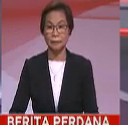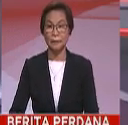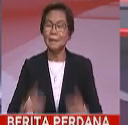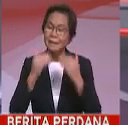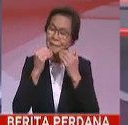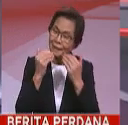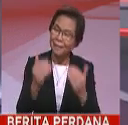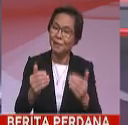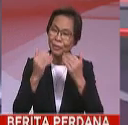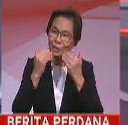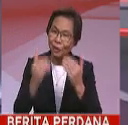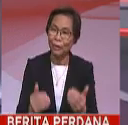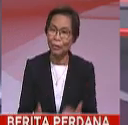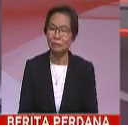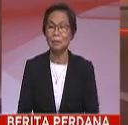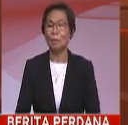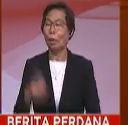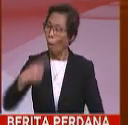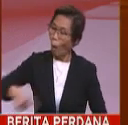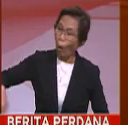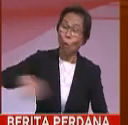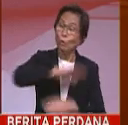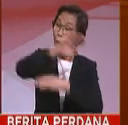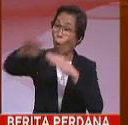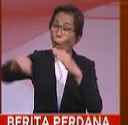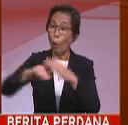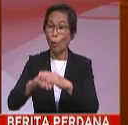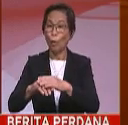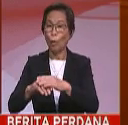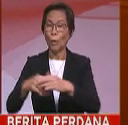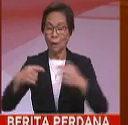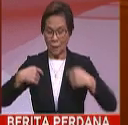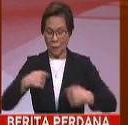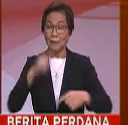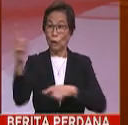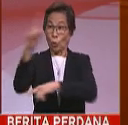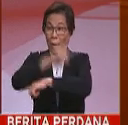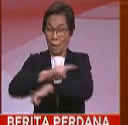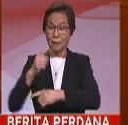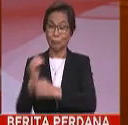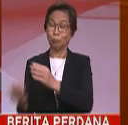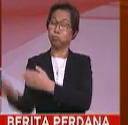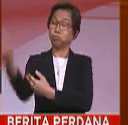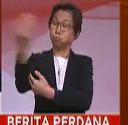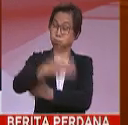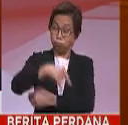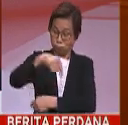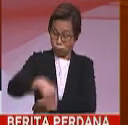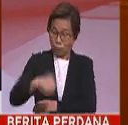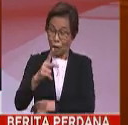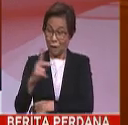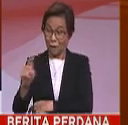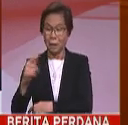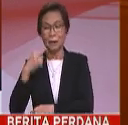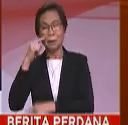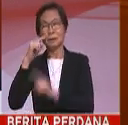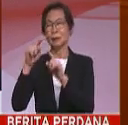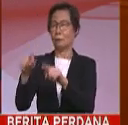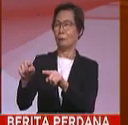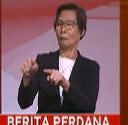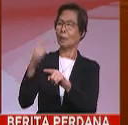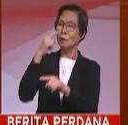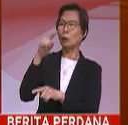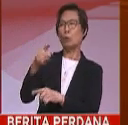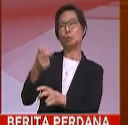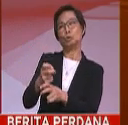Baik, terima kasih. Secara keseluruhannya, selepas seharian kami di Kota Tinggi, apa yang dapat disimpulkan, berat mata memandang, berat lagi bahu